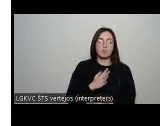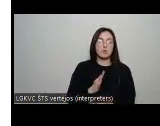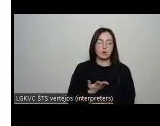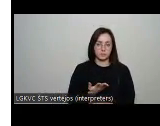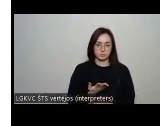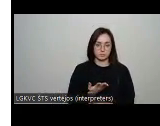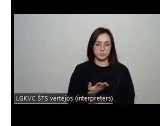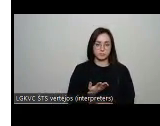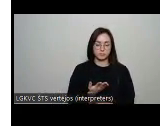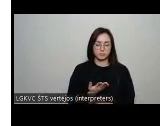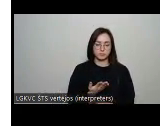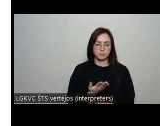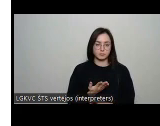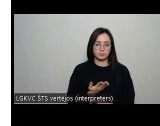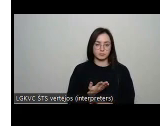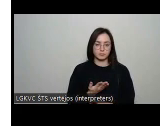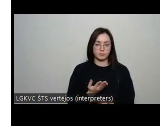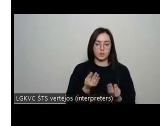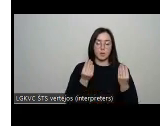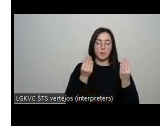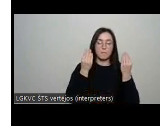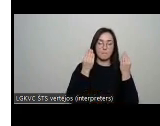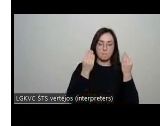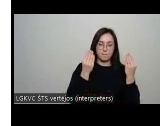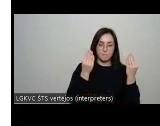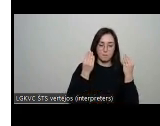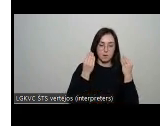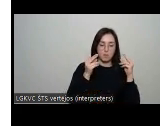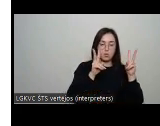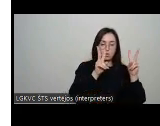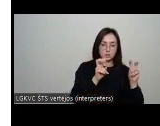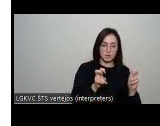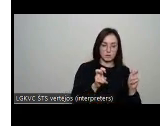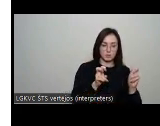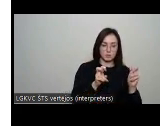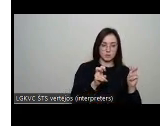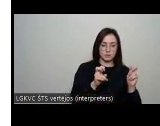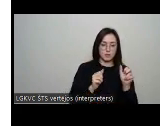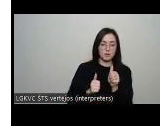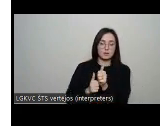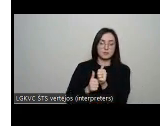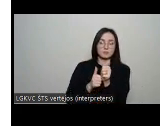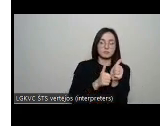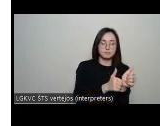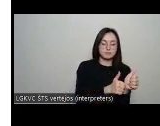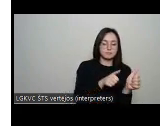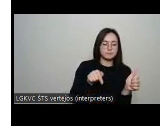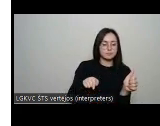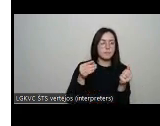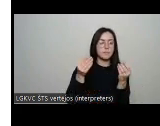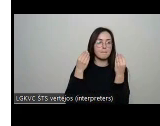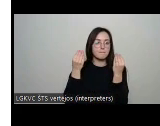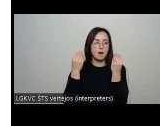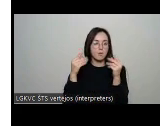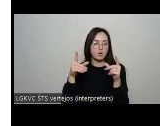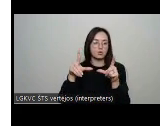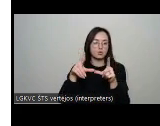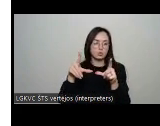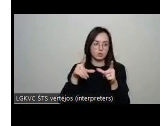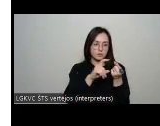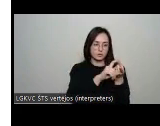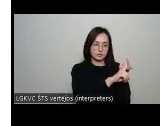kad šios tarpdalykinės temos atitiktų dalykų specifiką uždavinius ir